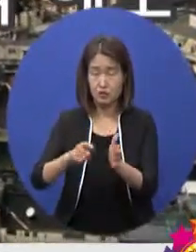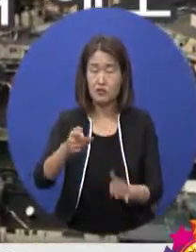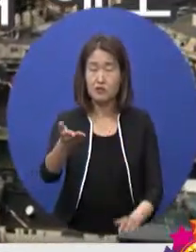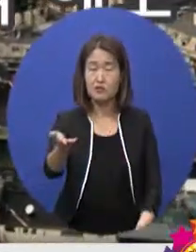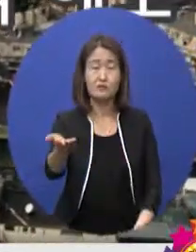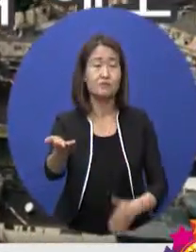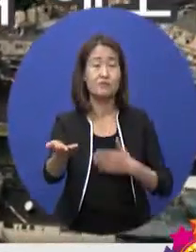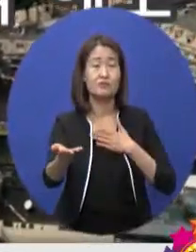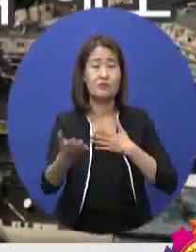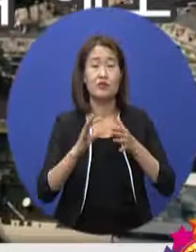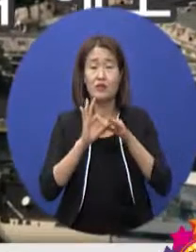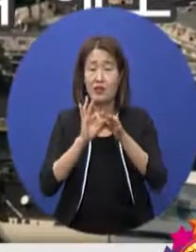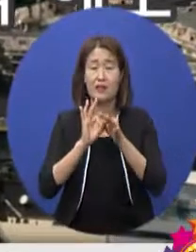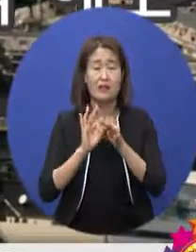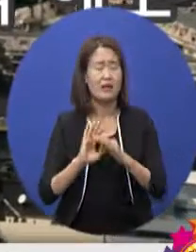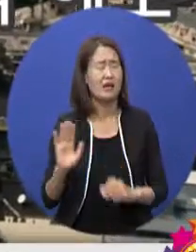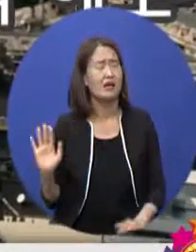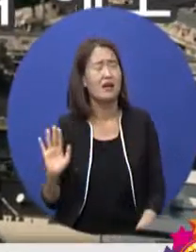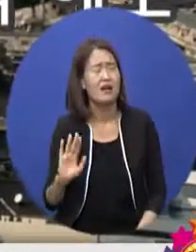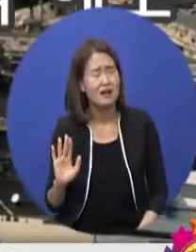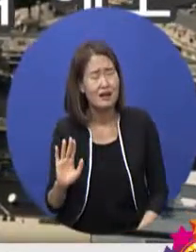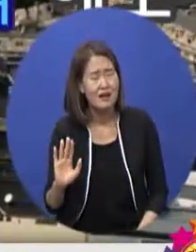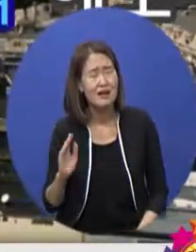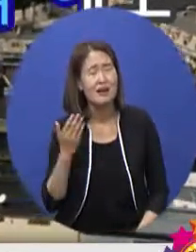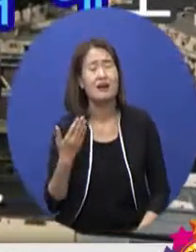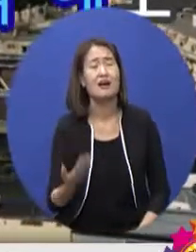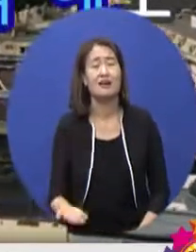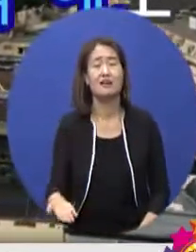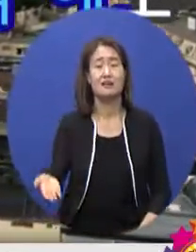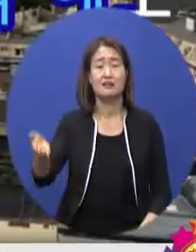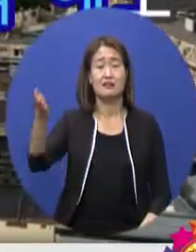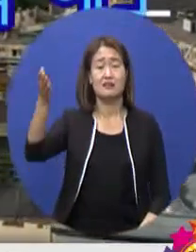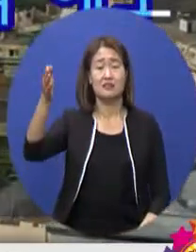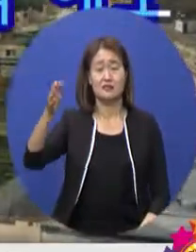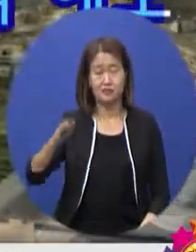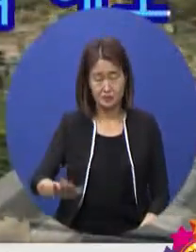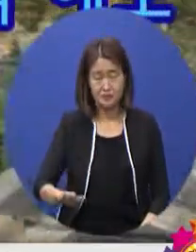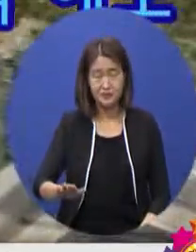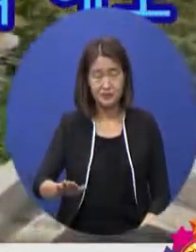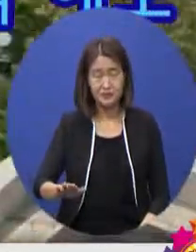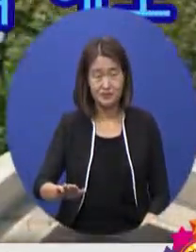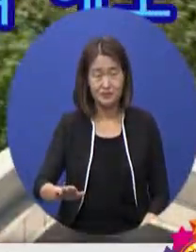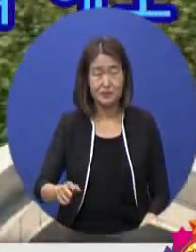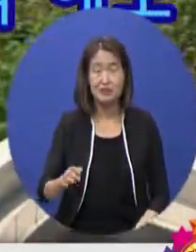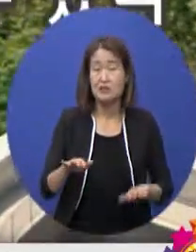가는 우리 편이 아니라 해도